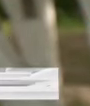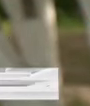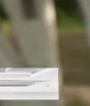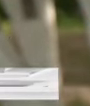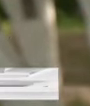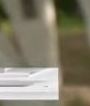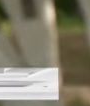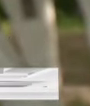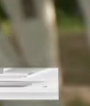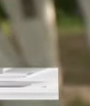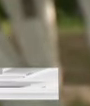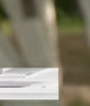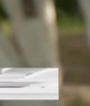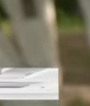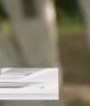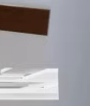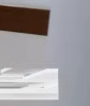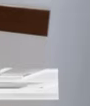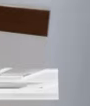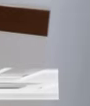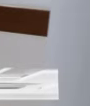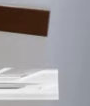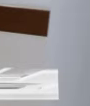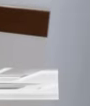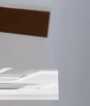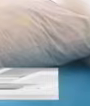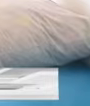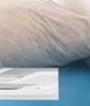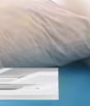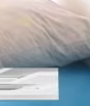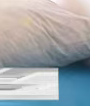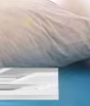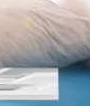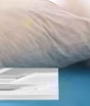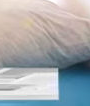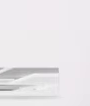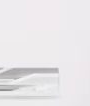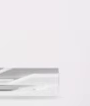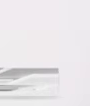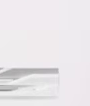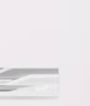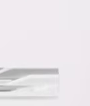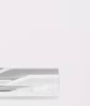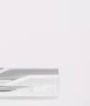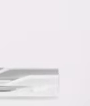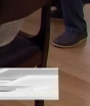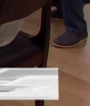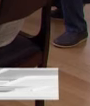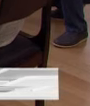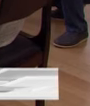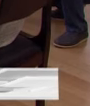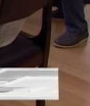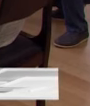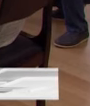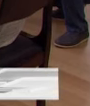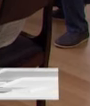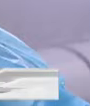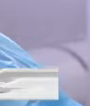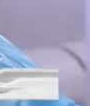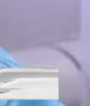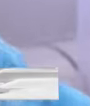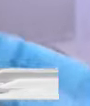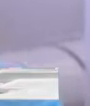Астана қаласы бойынша 2000-ға жуық адам ВИЧ-инфекциясымен диспансерлік есепте тұр. Оның ішінде кәмілетке толмаған 18 бала